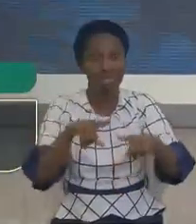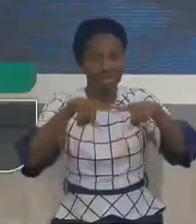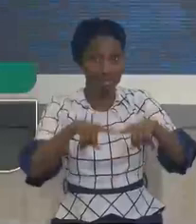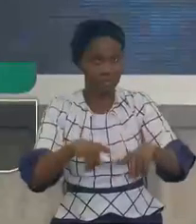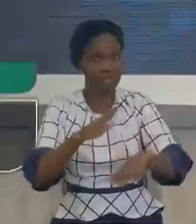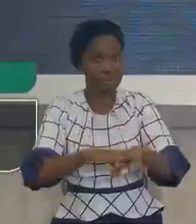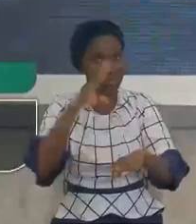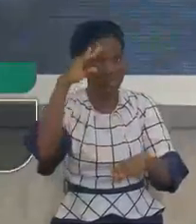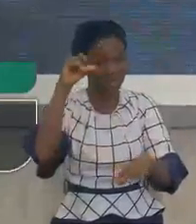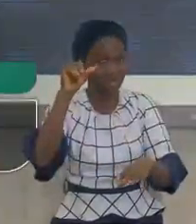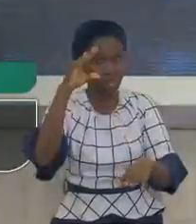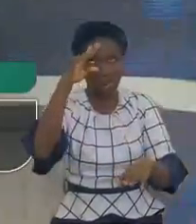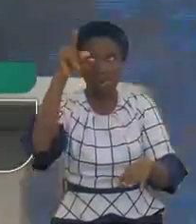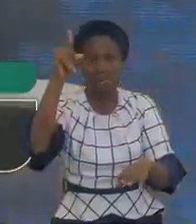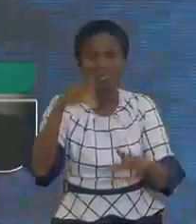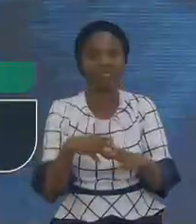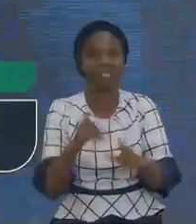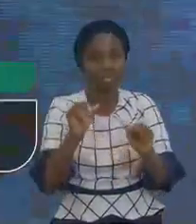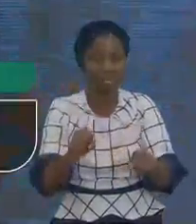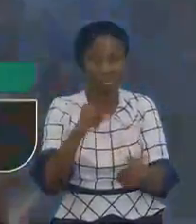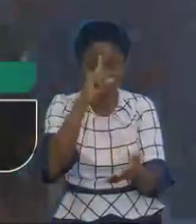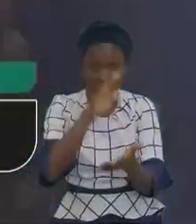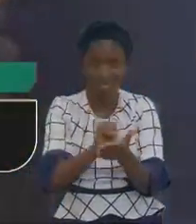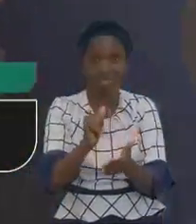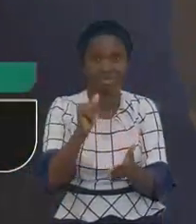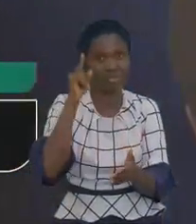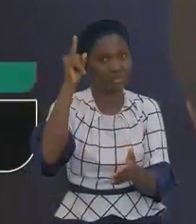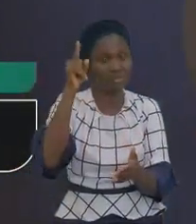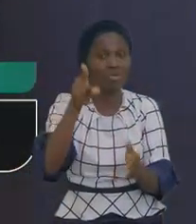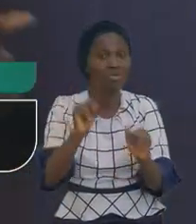confiance. Tu peux lui faire confiance.